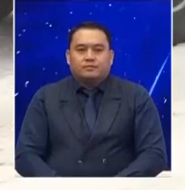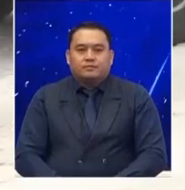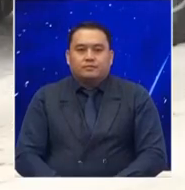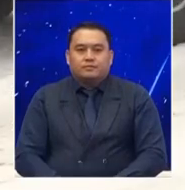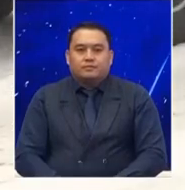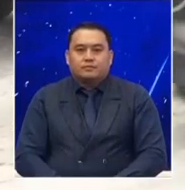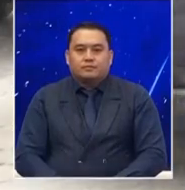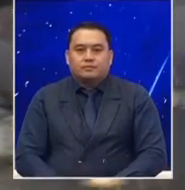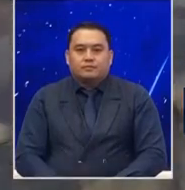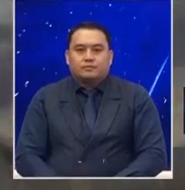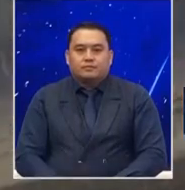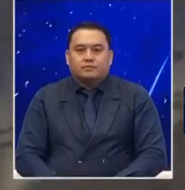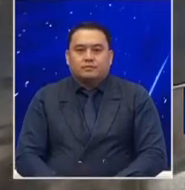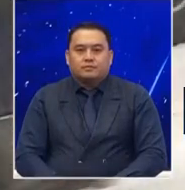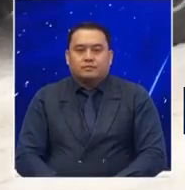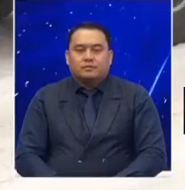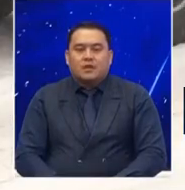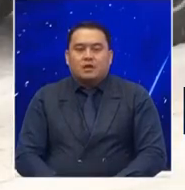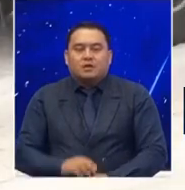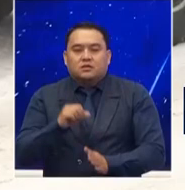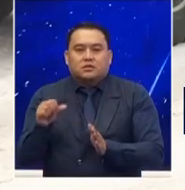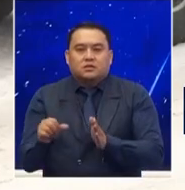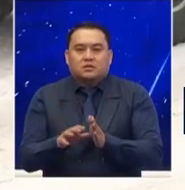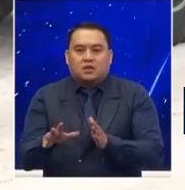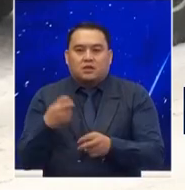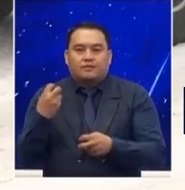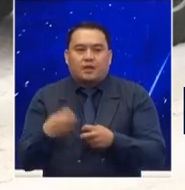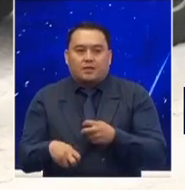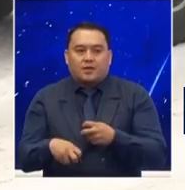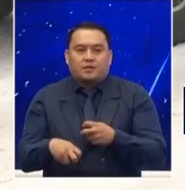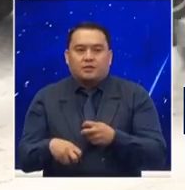Основные причины пожара – короткое замыкание.